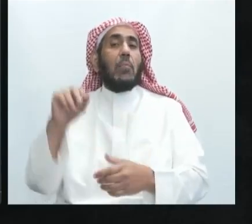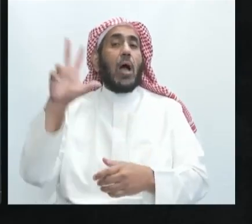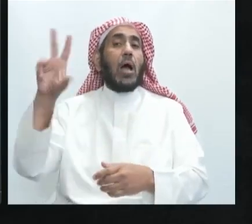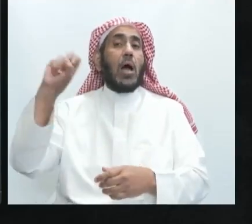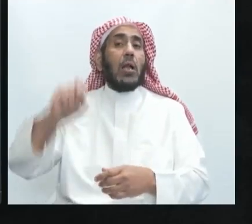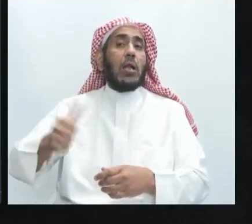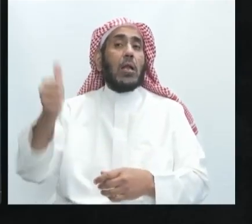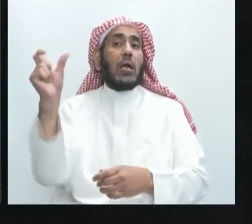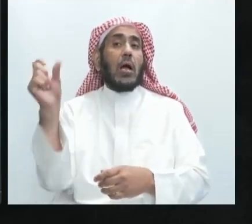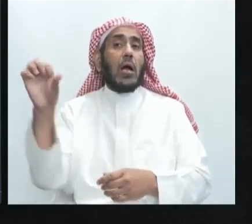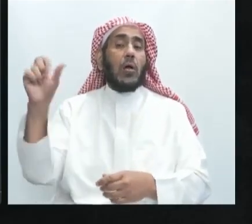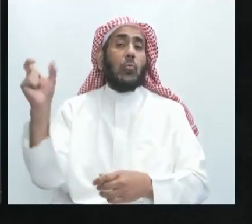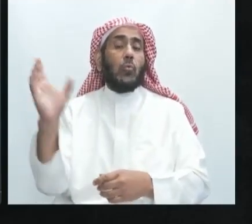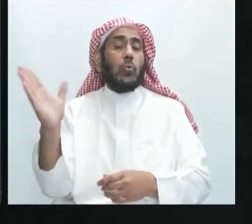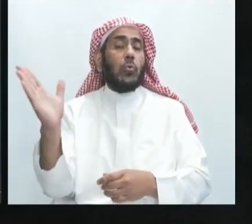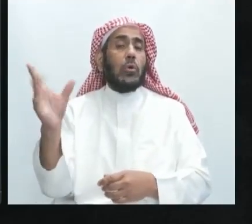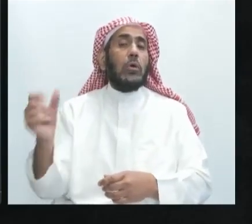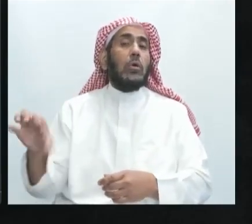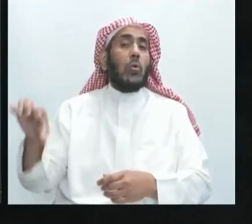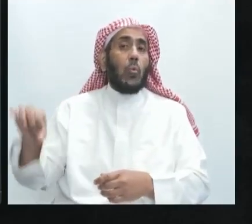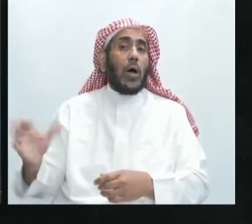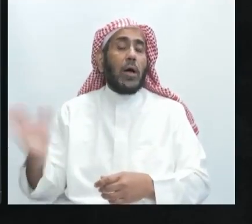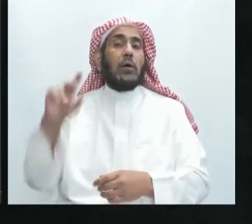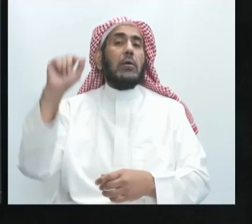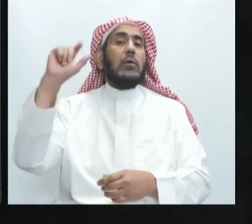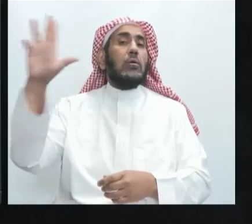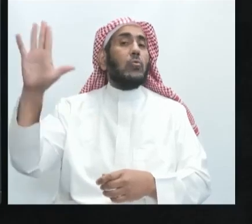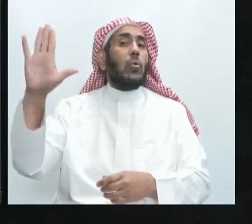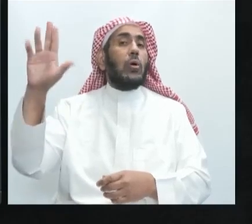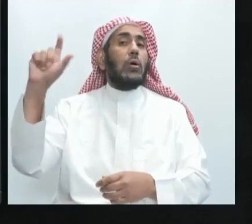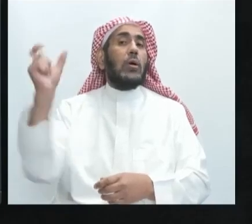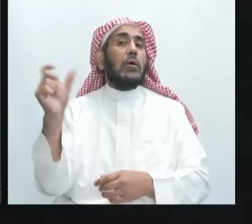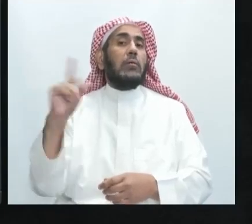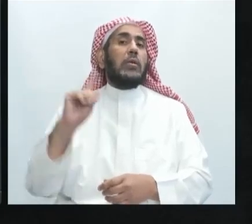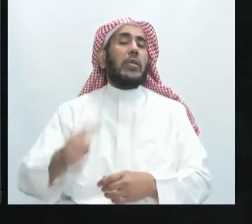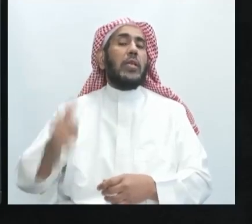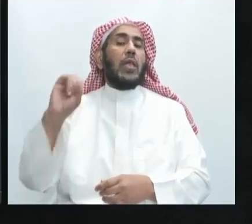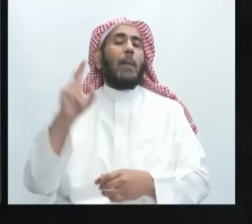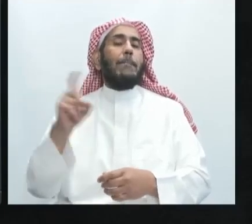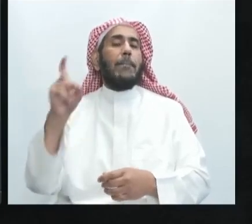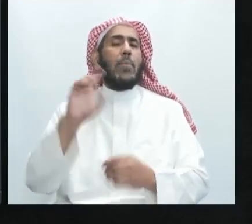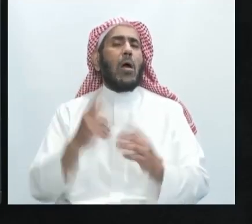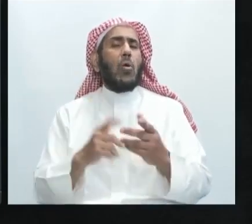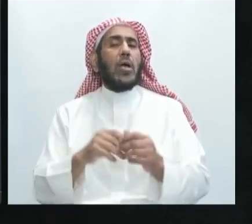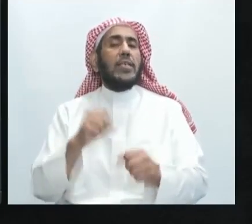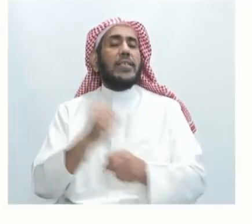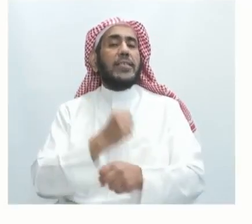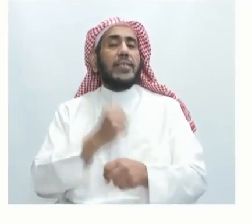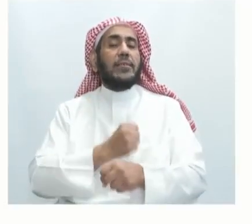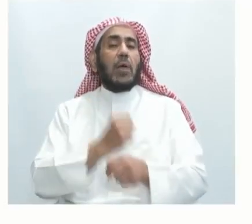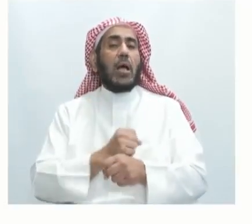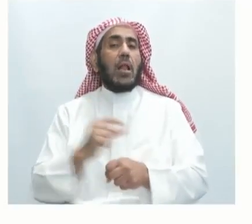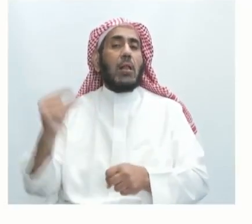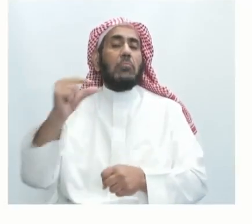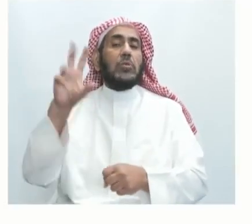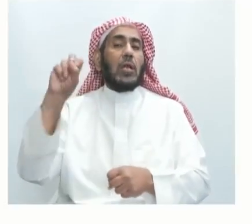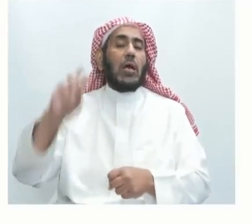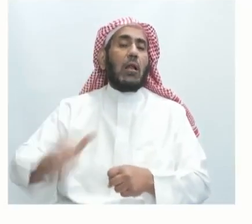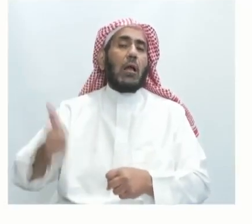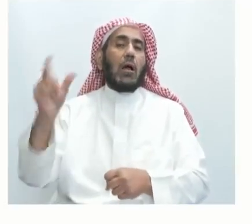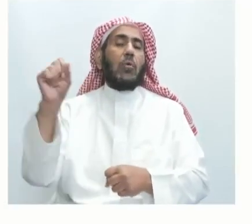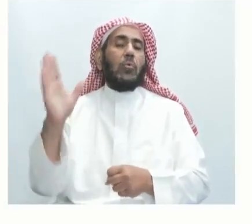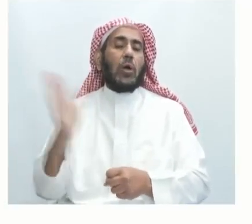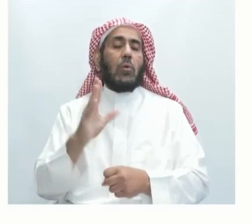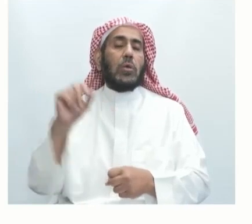الاطلاق في حال الاطلاق فاذا يثار التساهل احيانا حول استعمال مصطلح القانون او